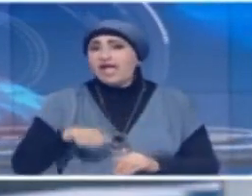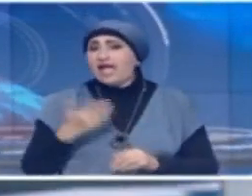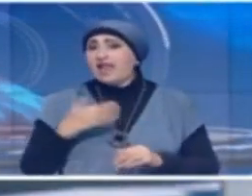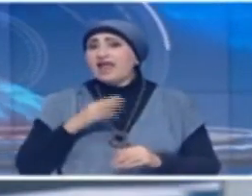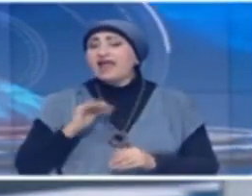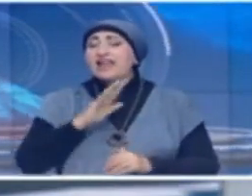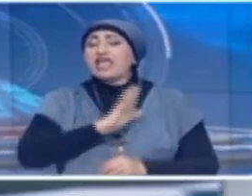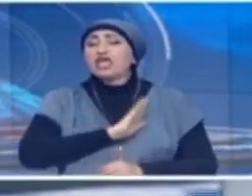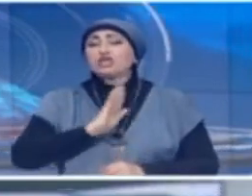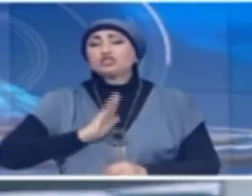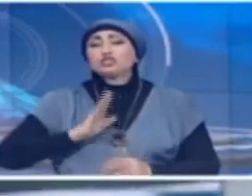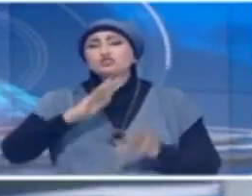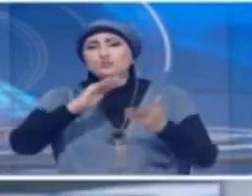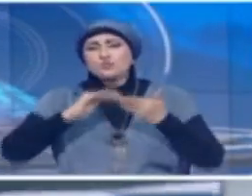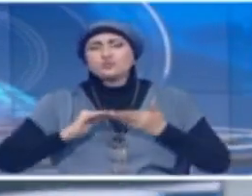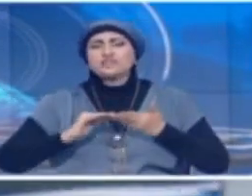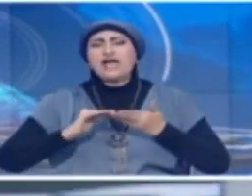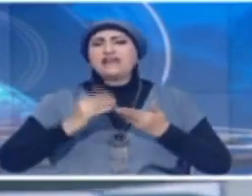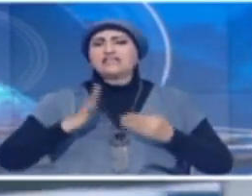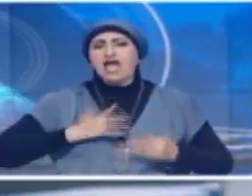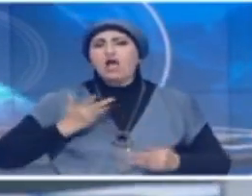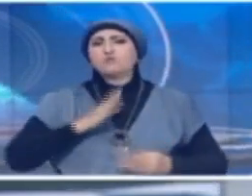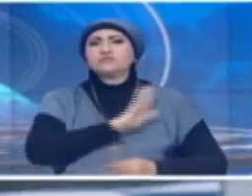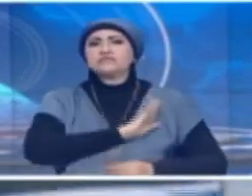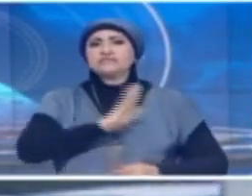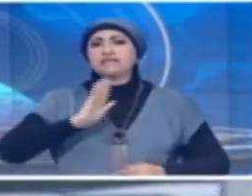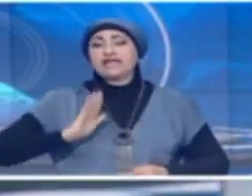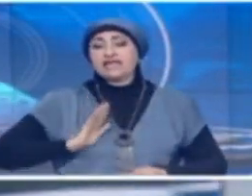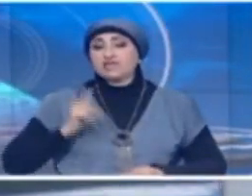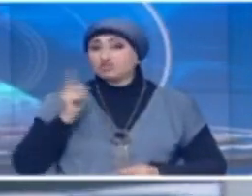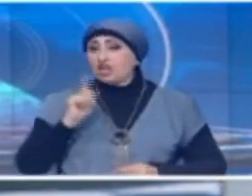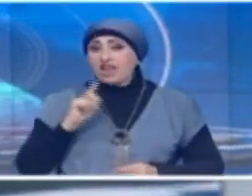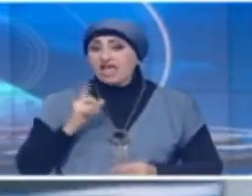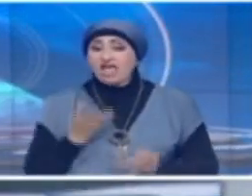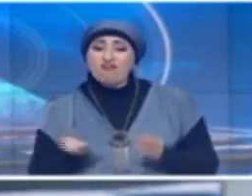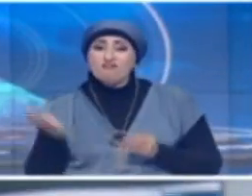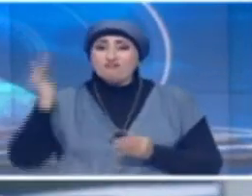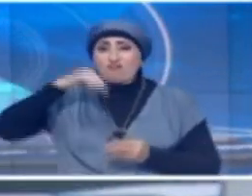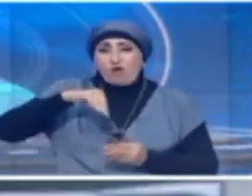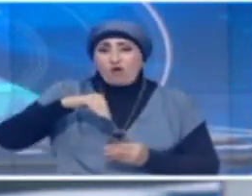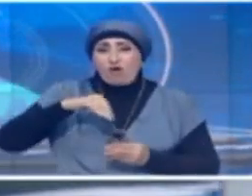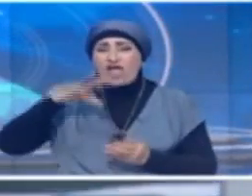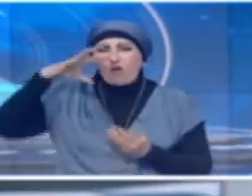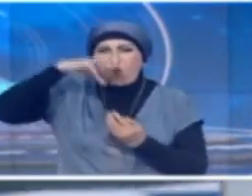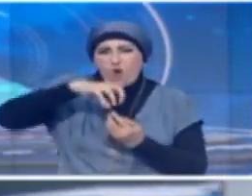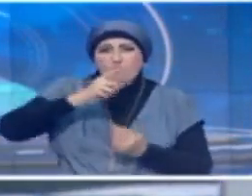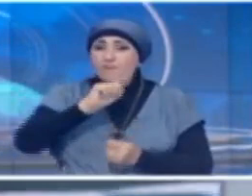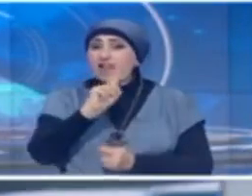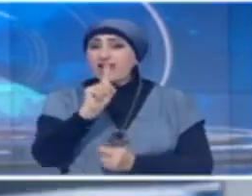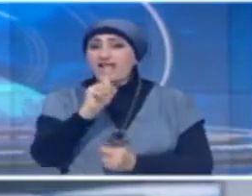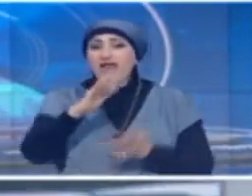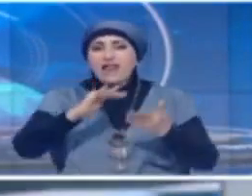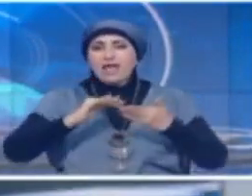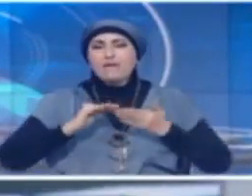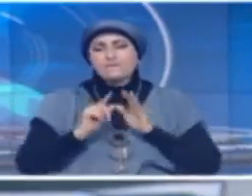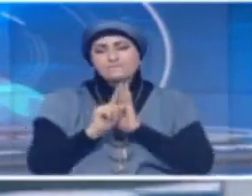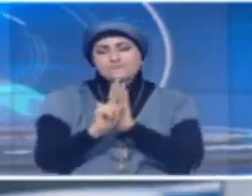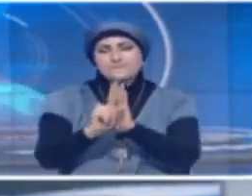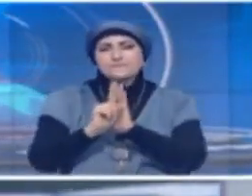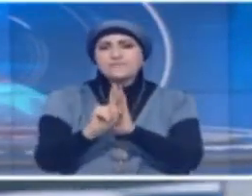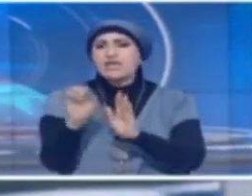للقوات المسلحة بالتدخل ليس لسلطة أو لحكم وإنما لحماية